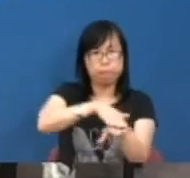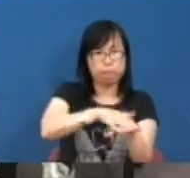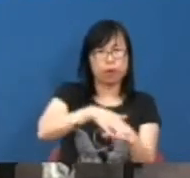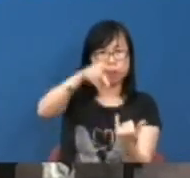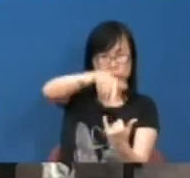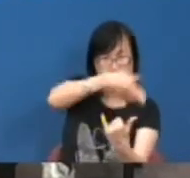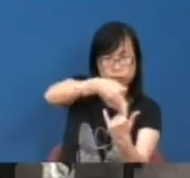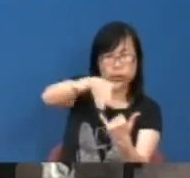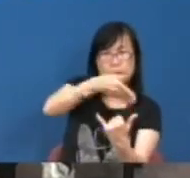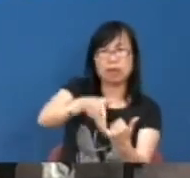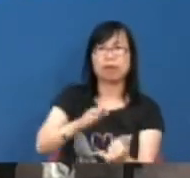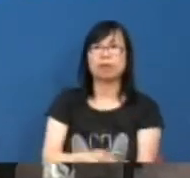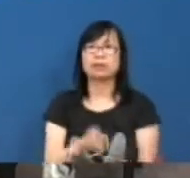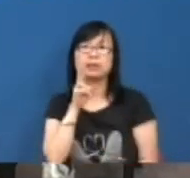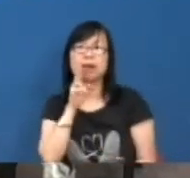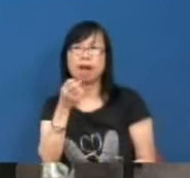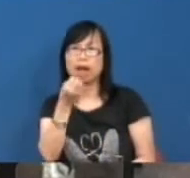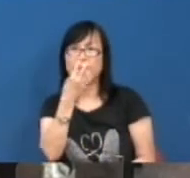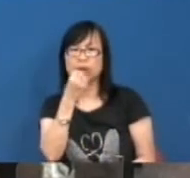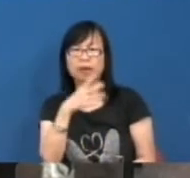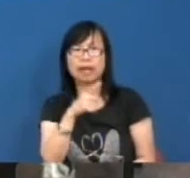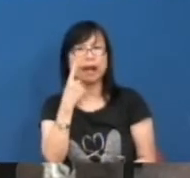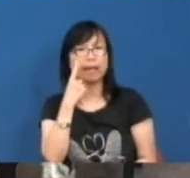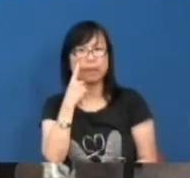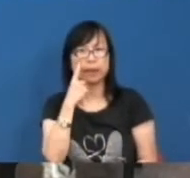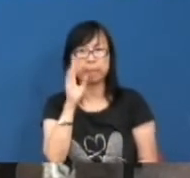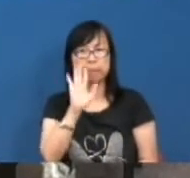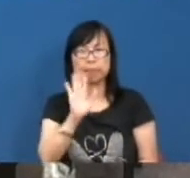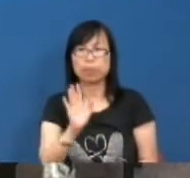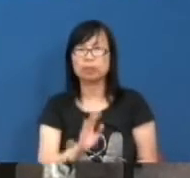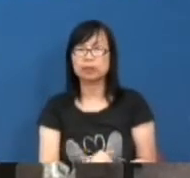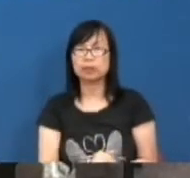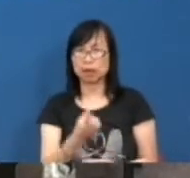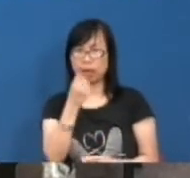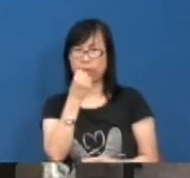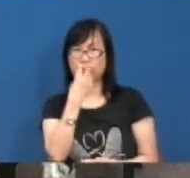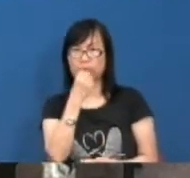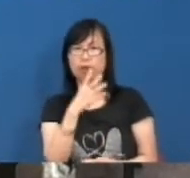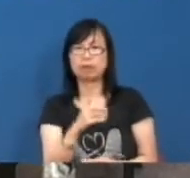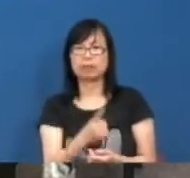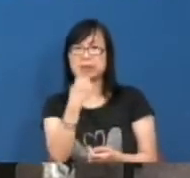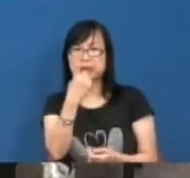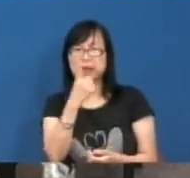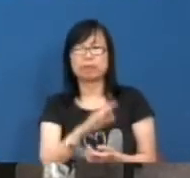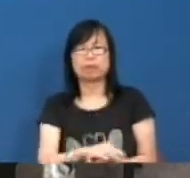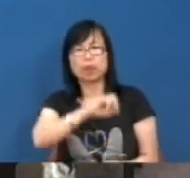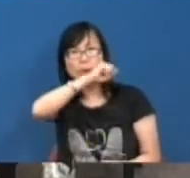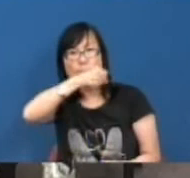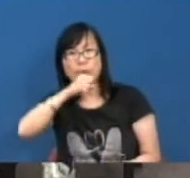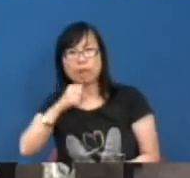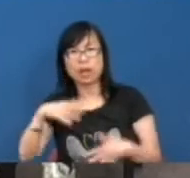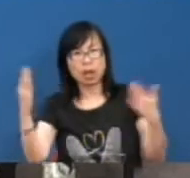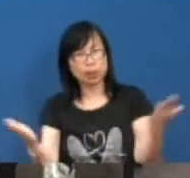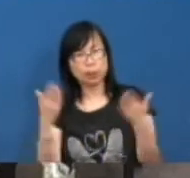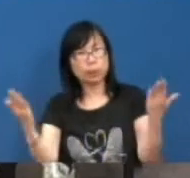啲其實係香港嘅一啲藝術館係睇唔到咁樣咯。可能香港嘅藝術館可能比較偏向單一化咁樣咯，台灣就比較鼓勵